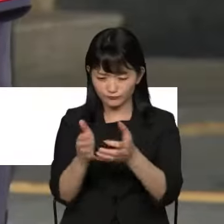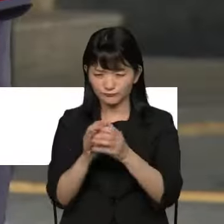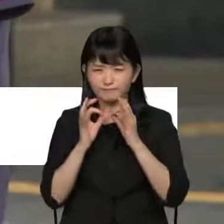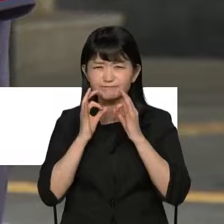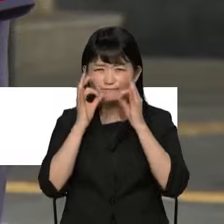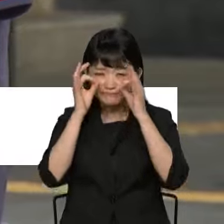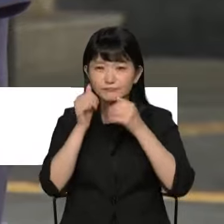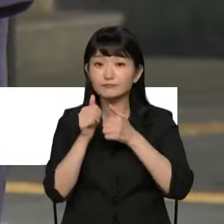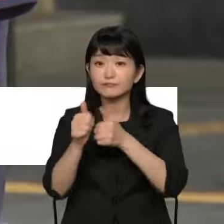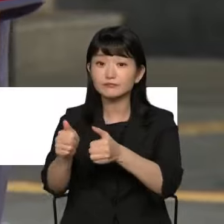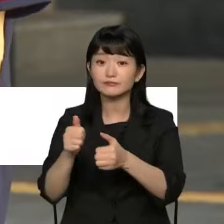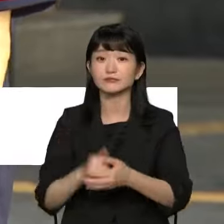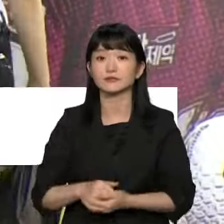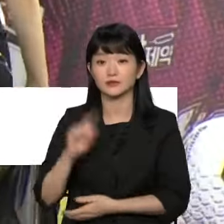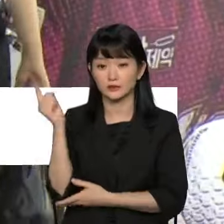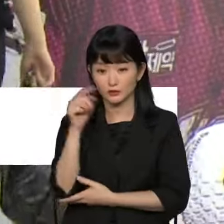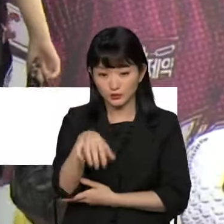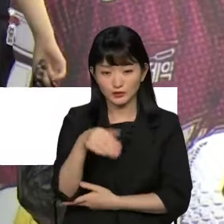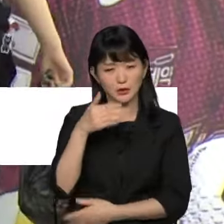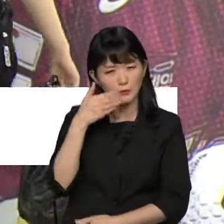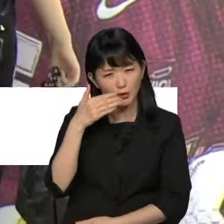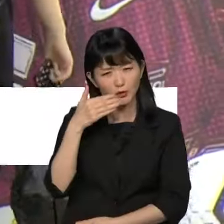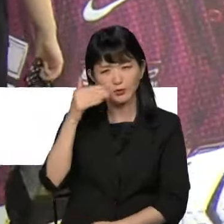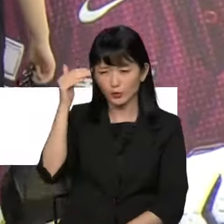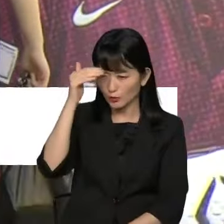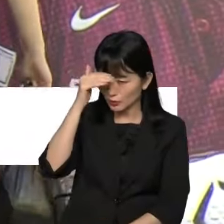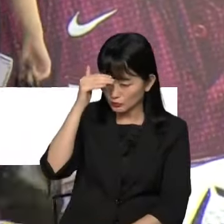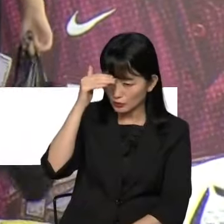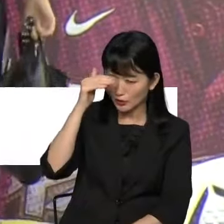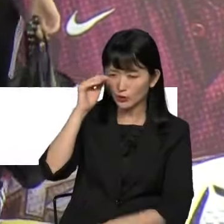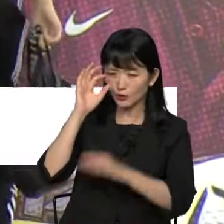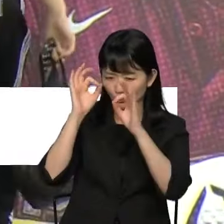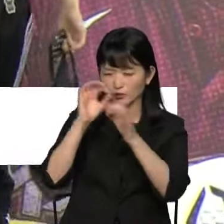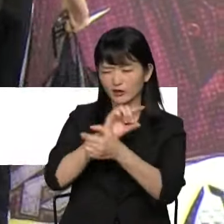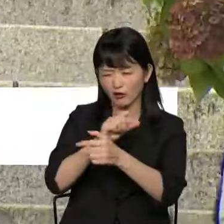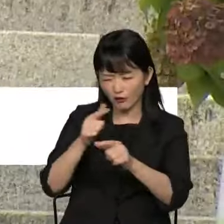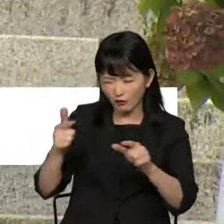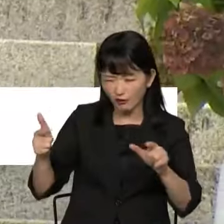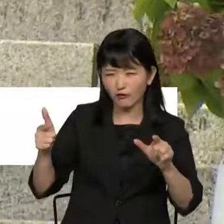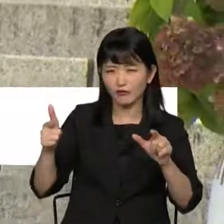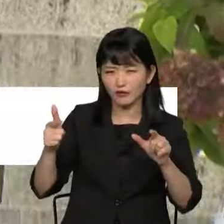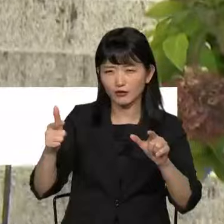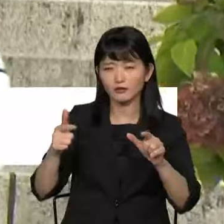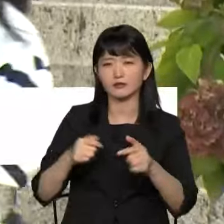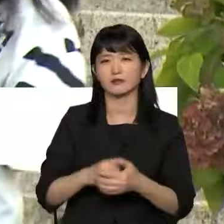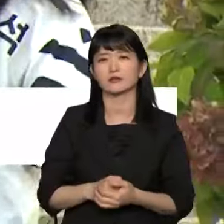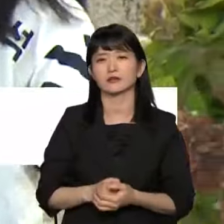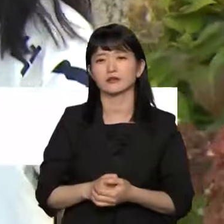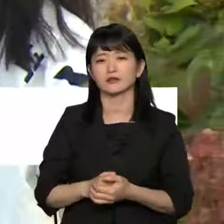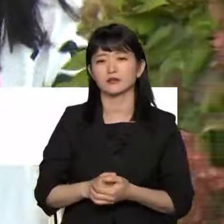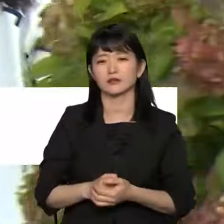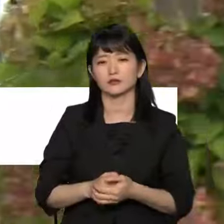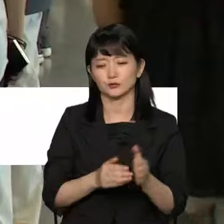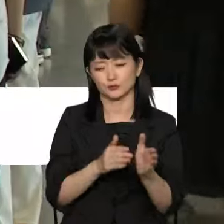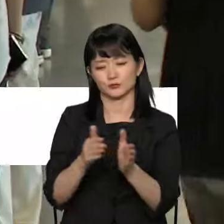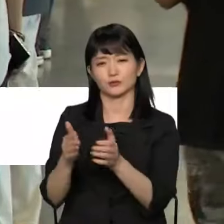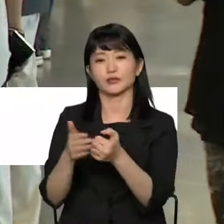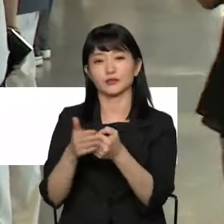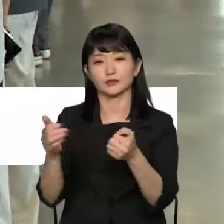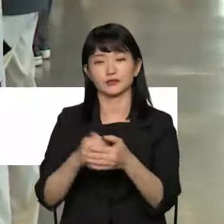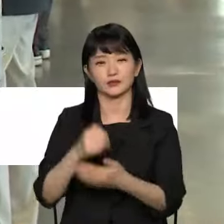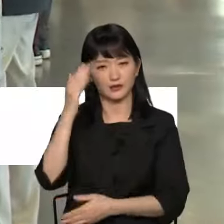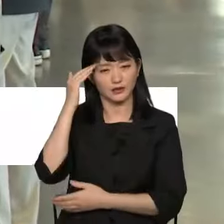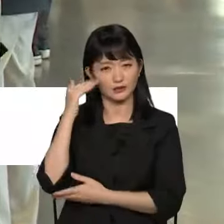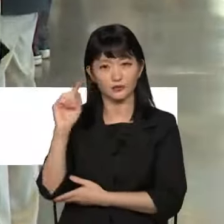또 야구장에서 먹을거리, 볼거리, 즐길거리들이 굉장히 좀 다양하게 일어난 게 이 KBO